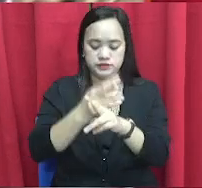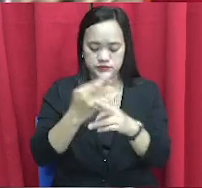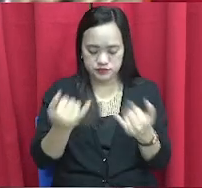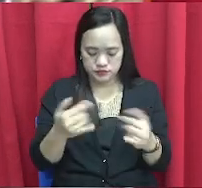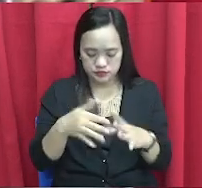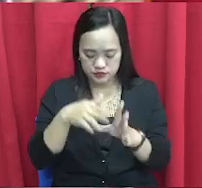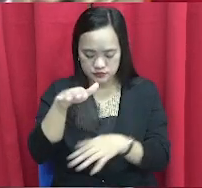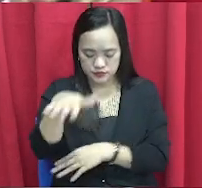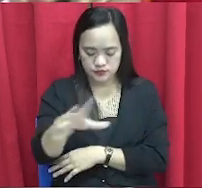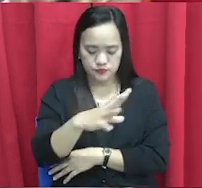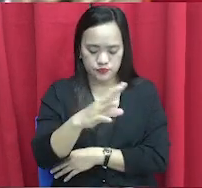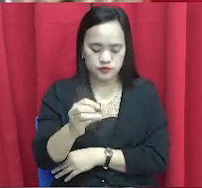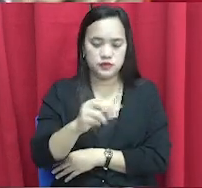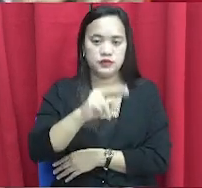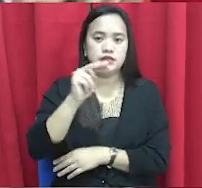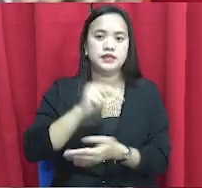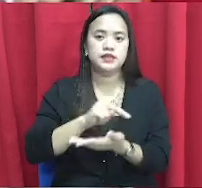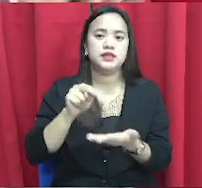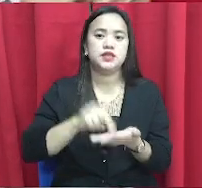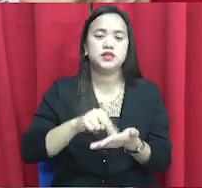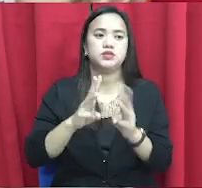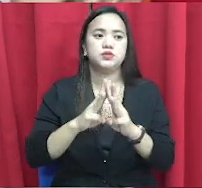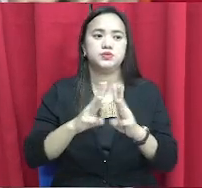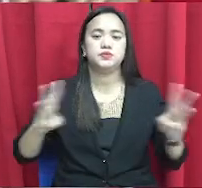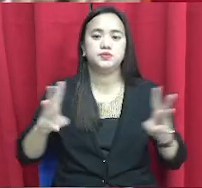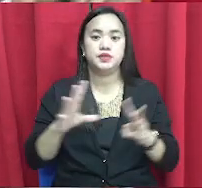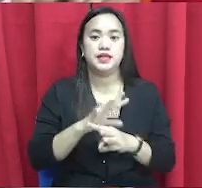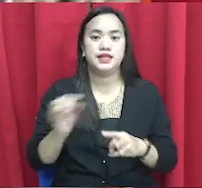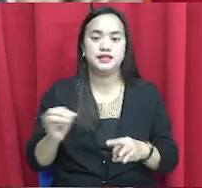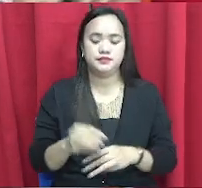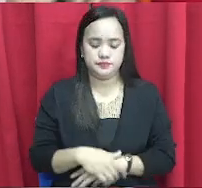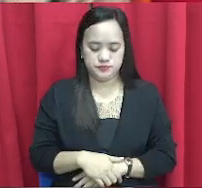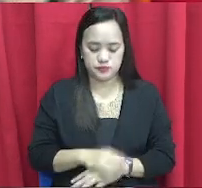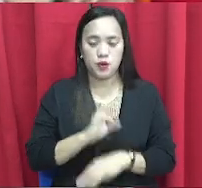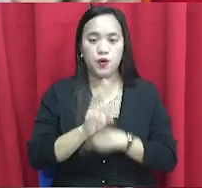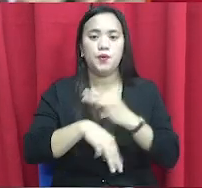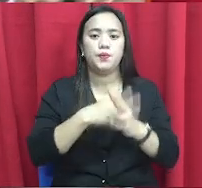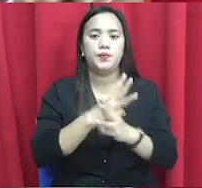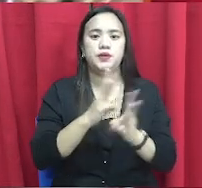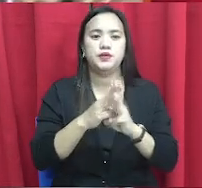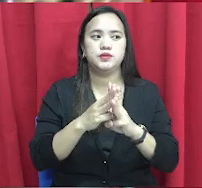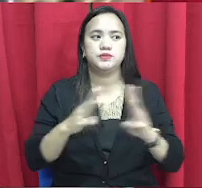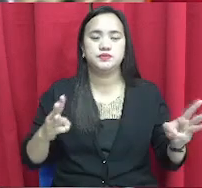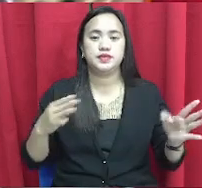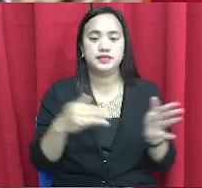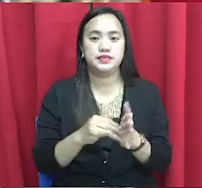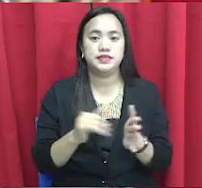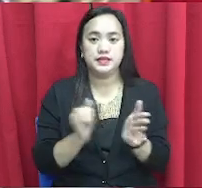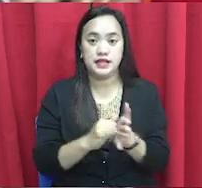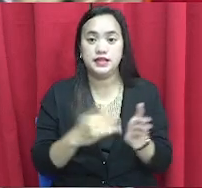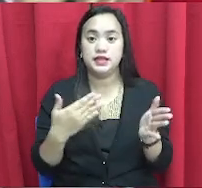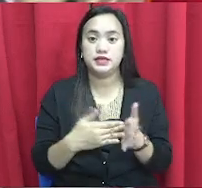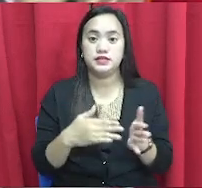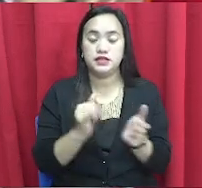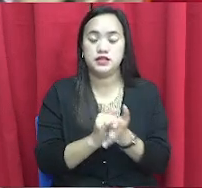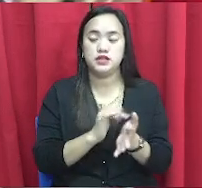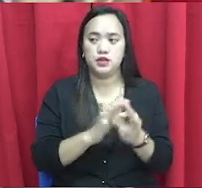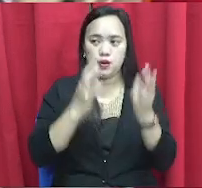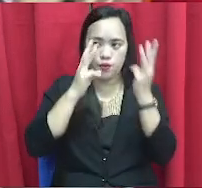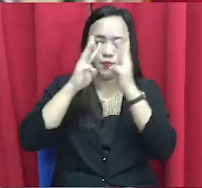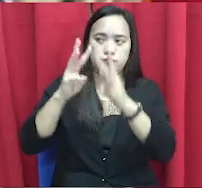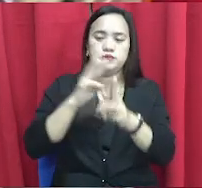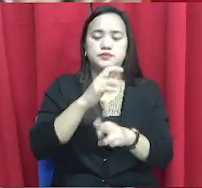pong ito ah nationwide and worldwide na naka-tune in po ngayon sa ating pong